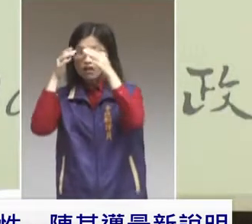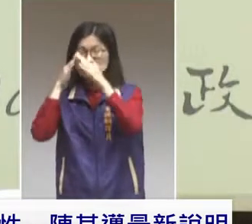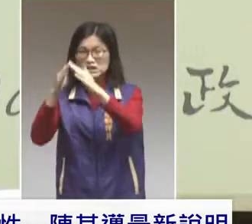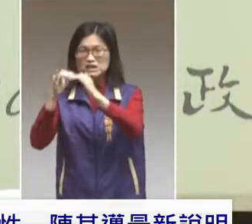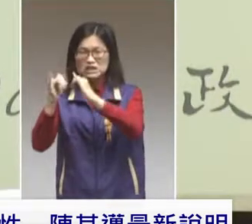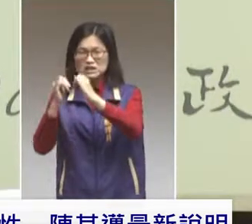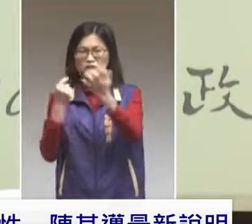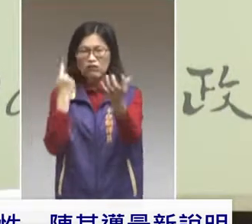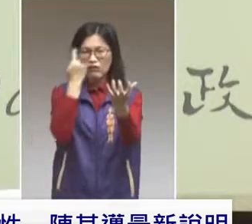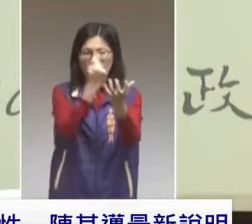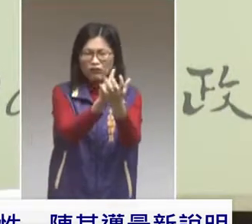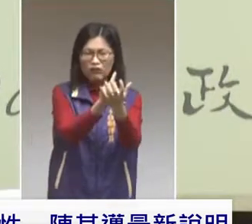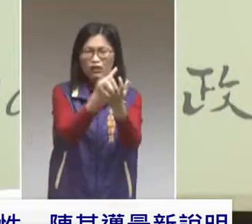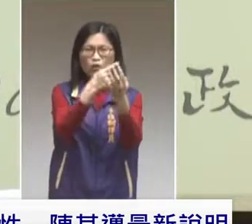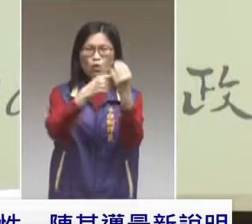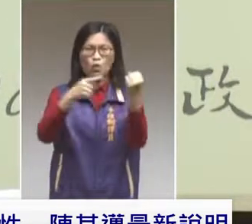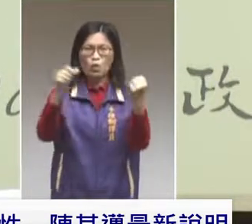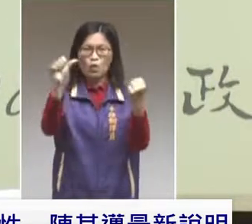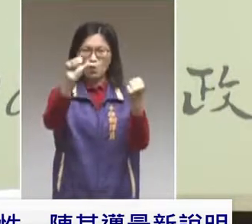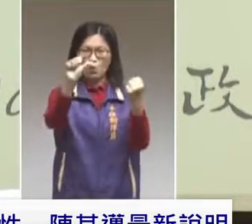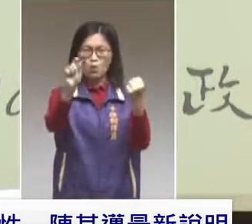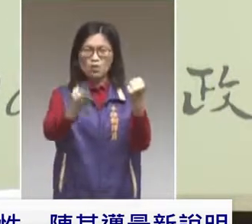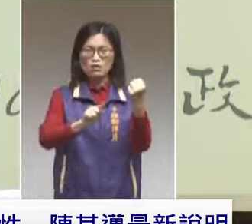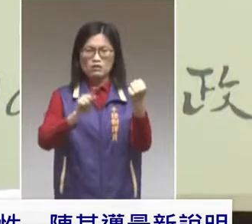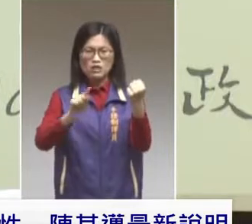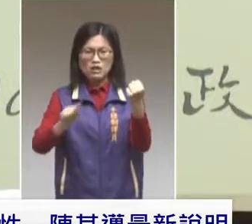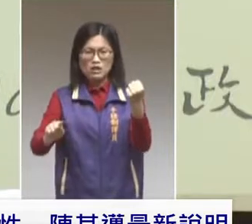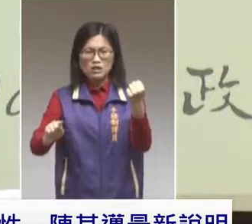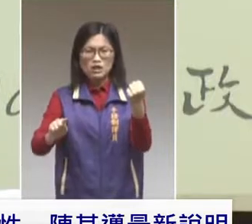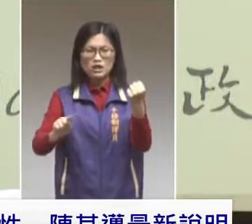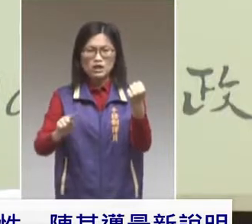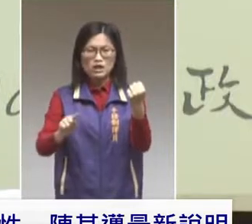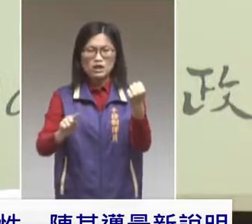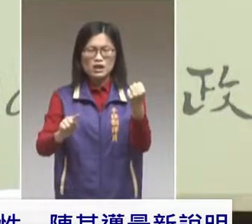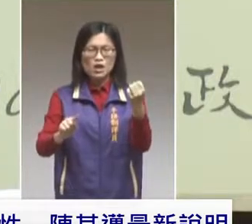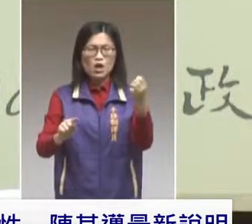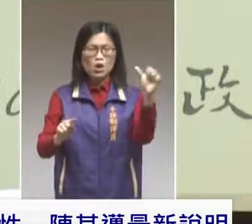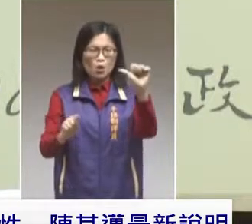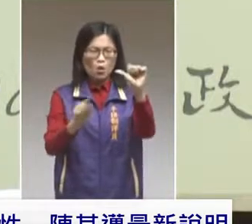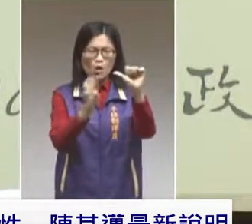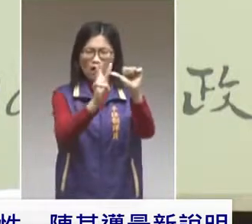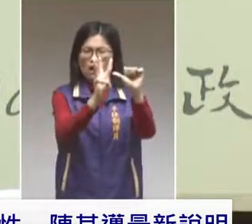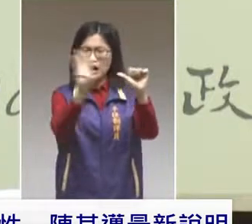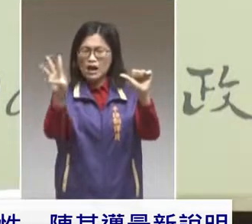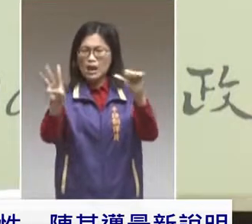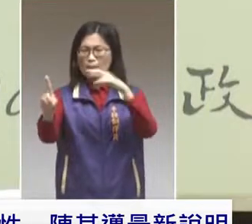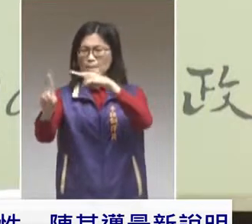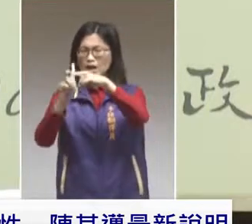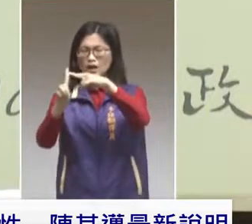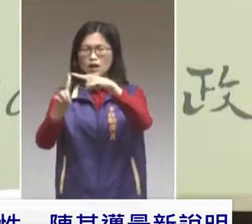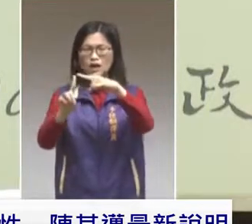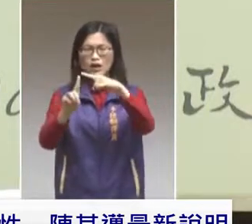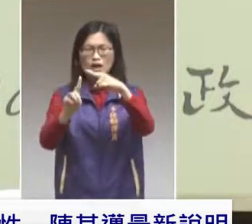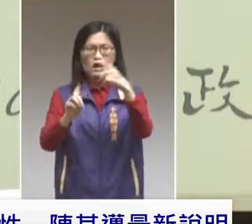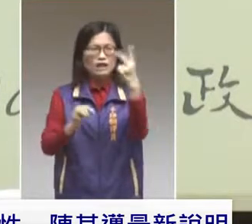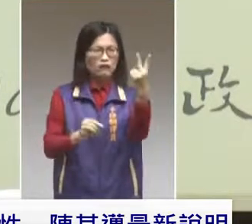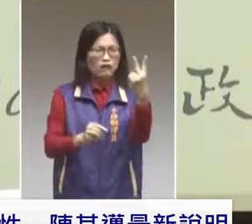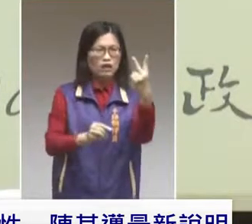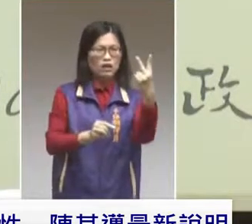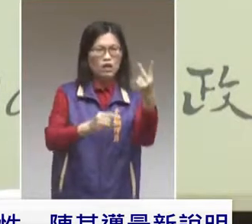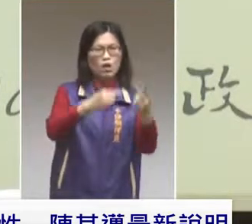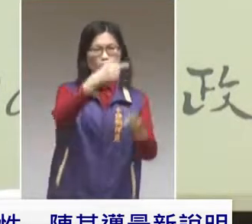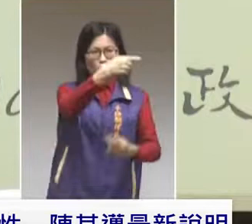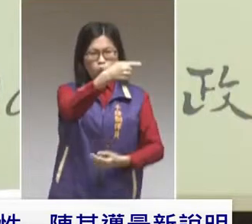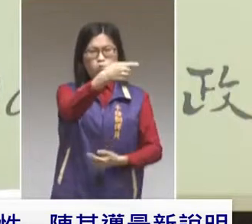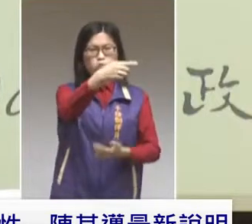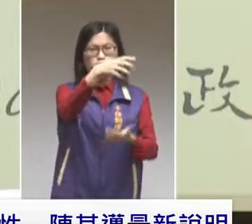啊，我们高雄市参与的人数是有5位啊，那其中是有3位确